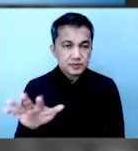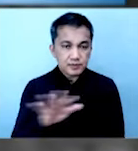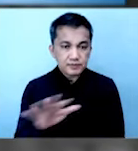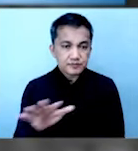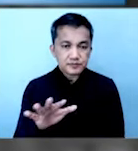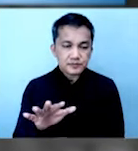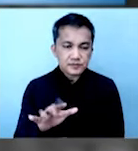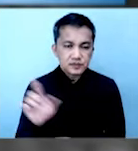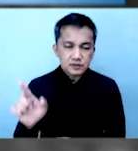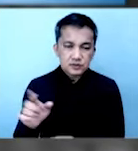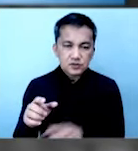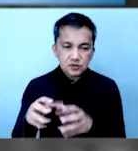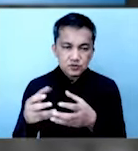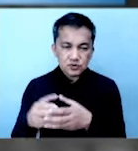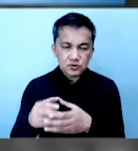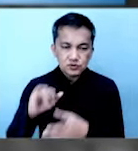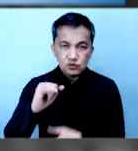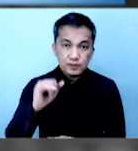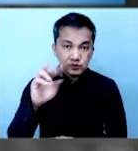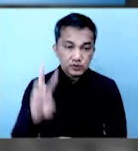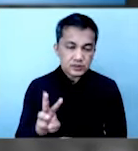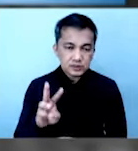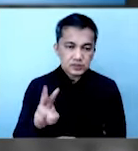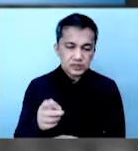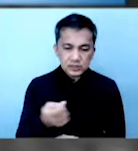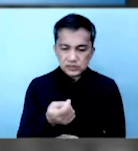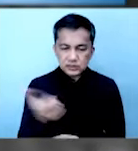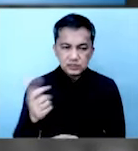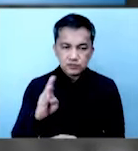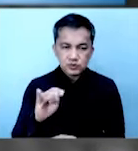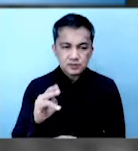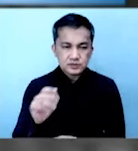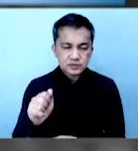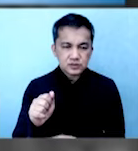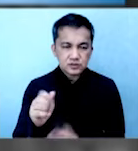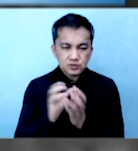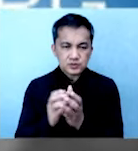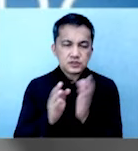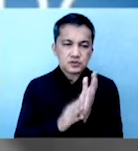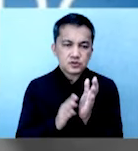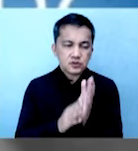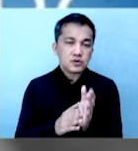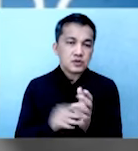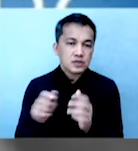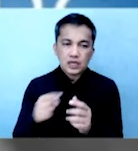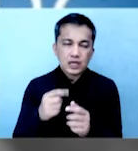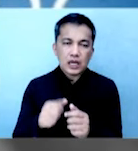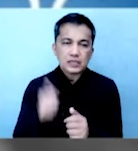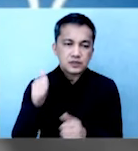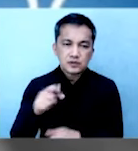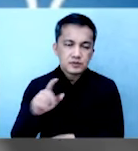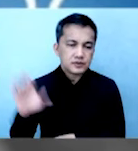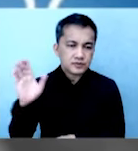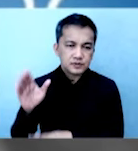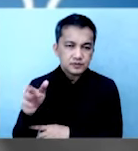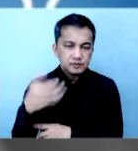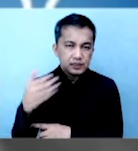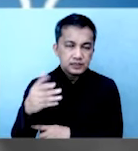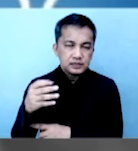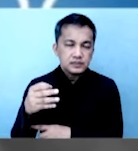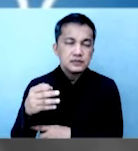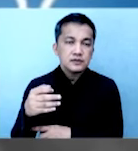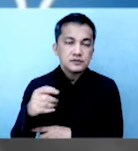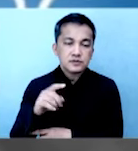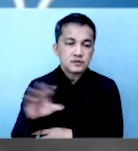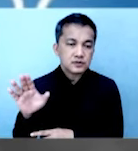isang grupo ng Jehovah's Witness ang tinanggal sa Buena Vista Community School dahil ayaw nilang mamanata sa flag ceremony. Idolatry